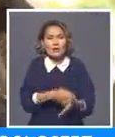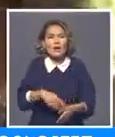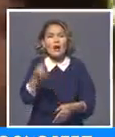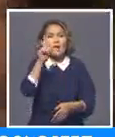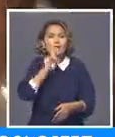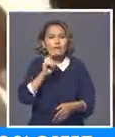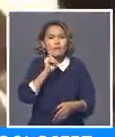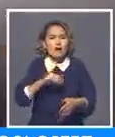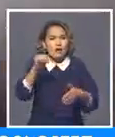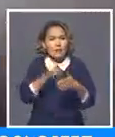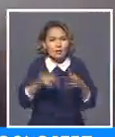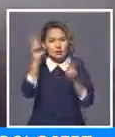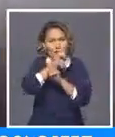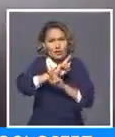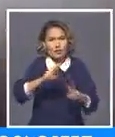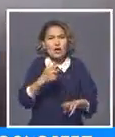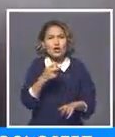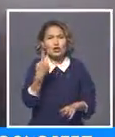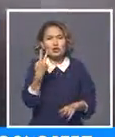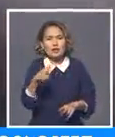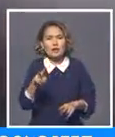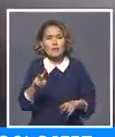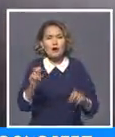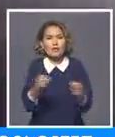жұмсаған белгісіз. Қазір сағатына 320 шақырым